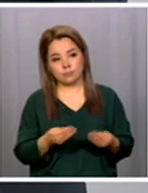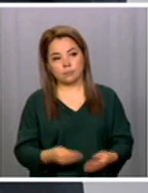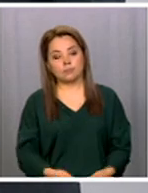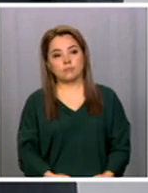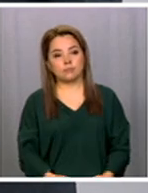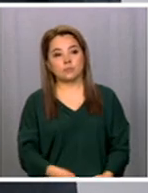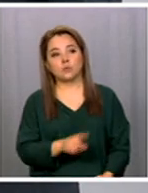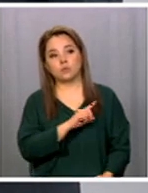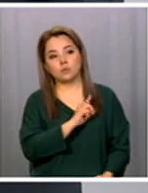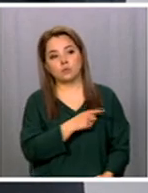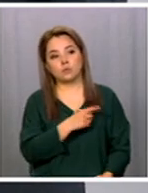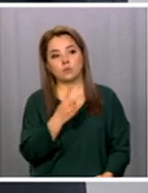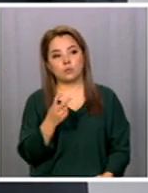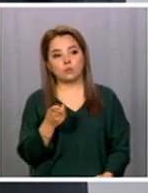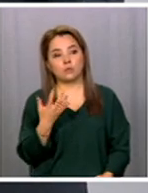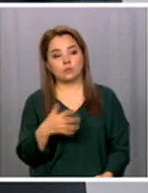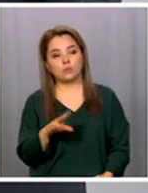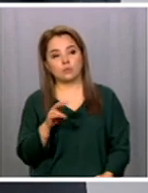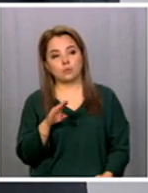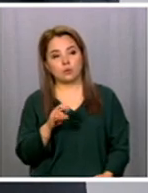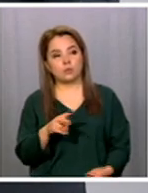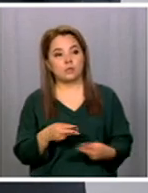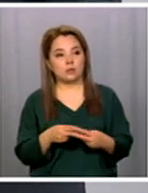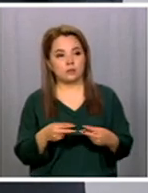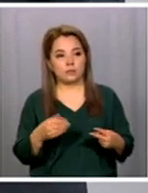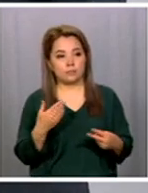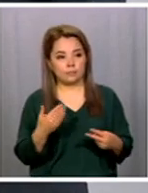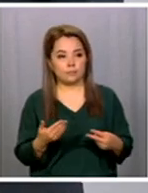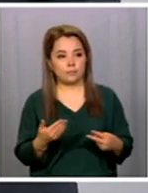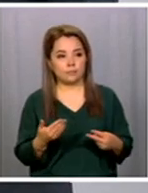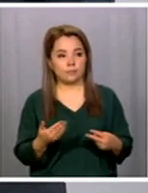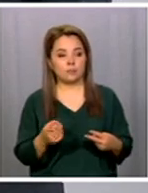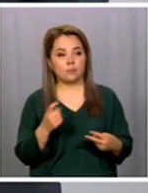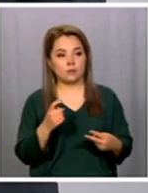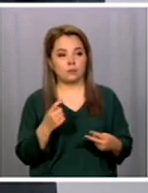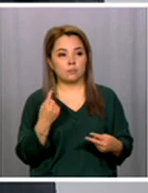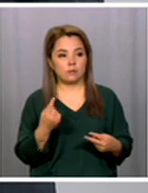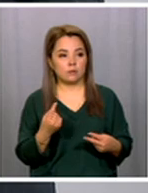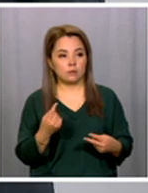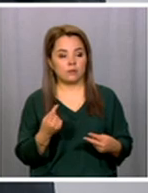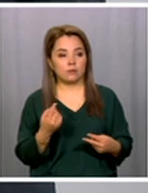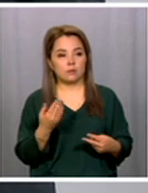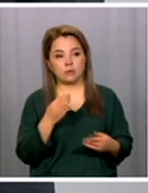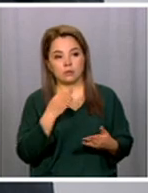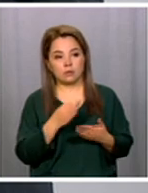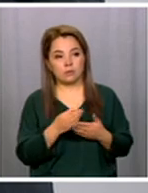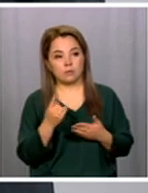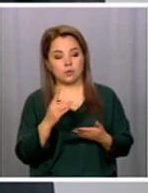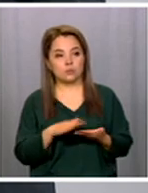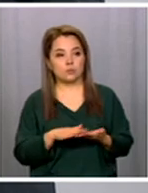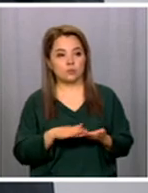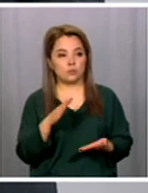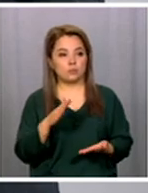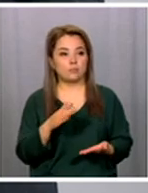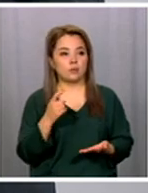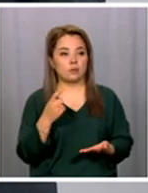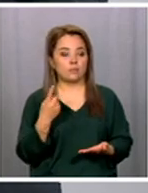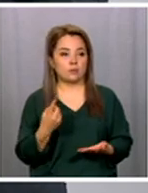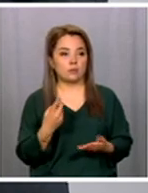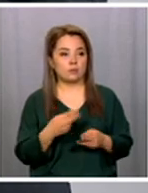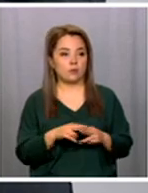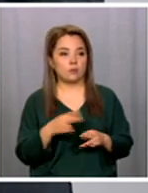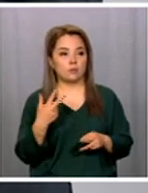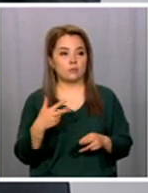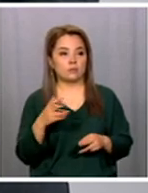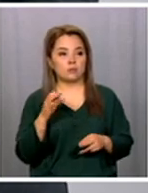Күш бізде 250 ньютонға тең. X1, яғни бірінші созылымыз X1 деп алайық, 30